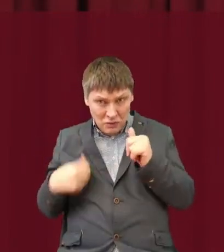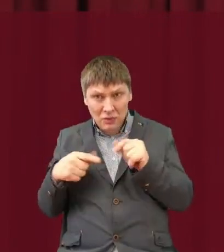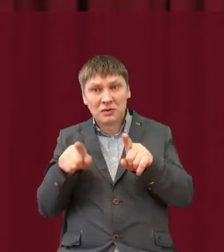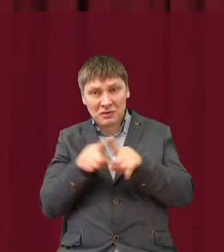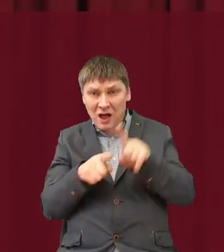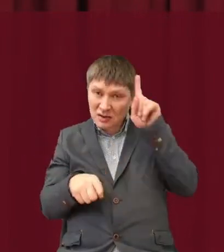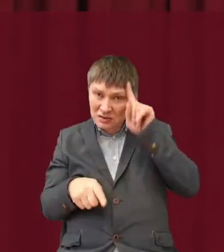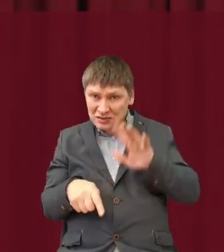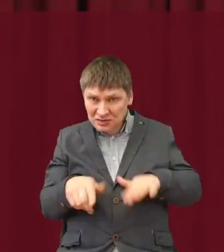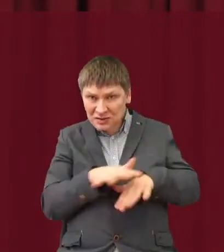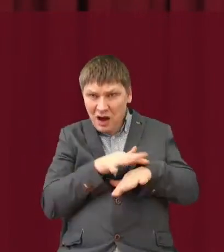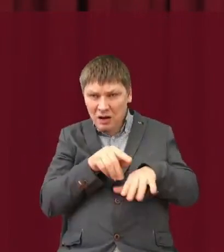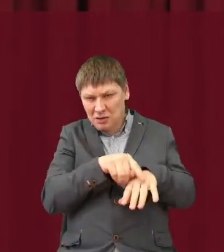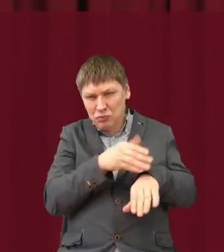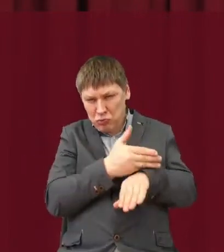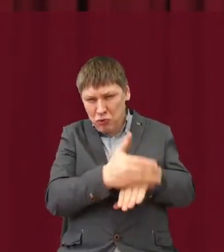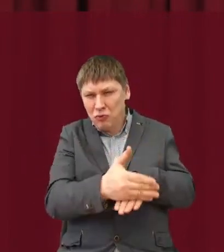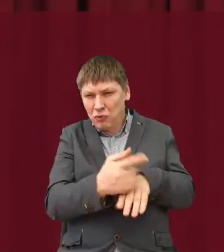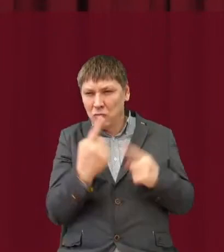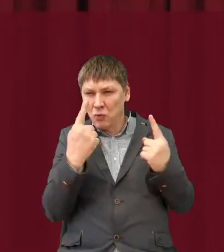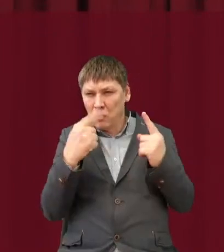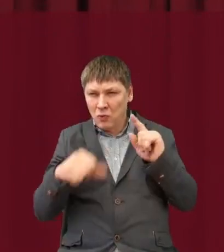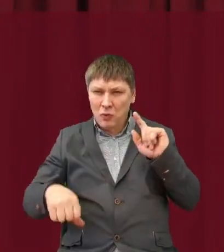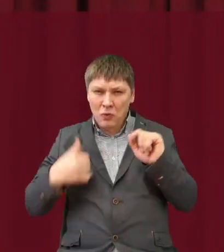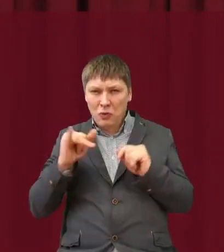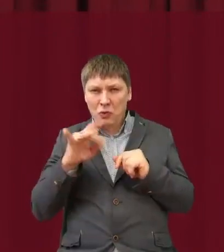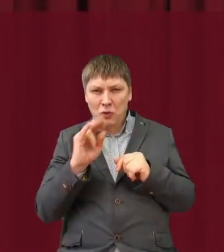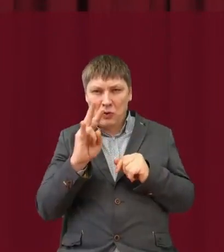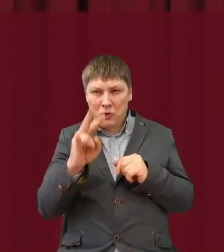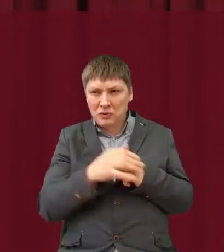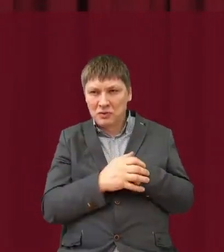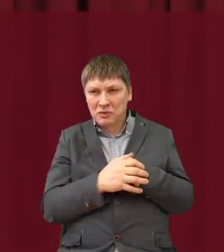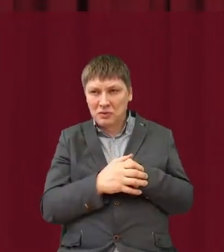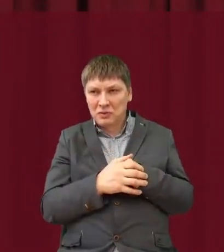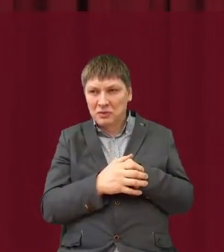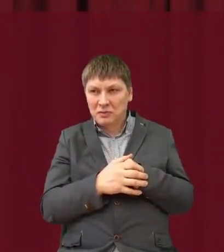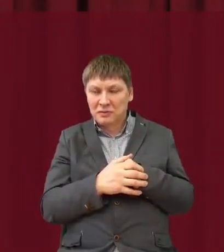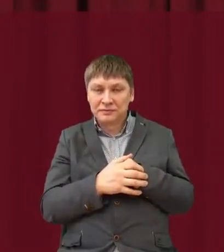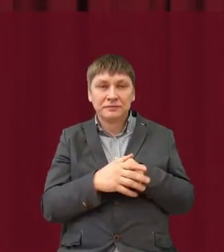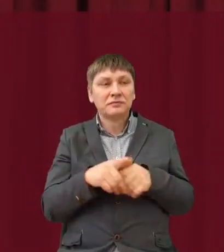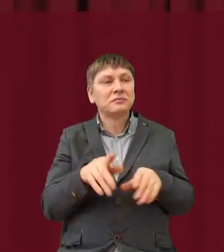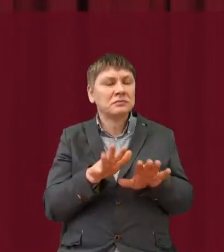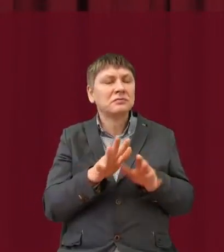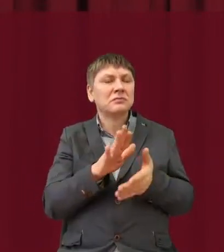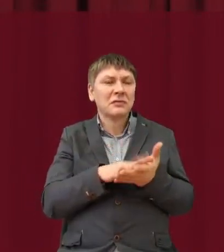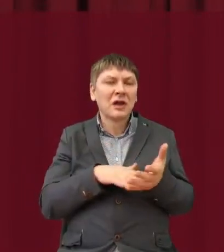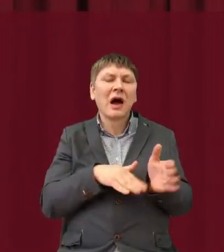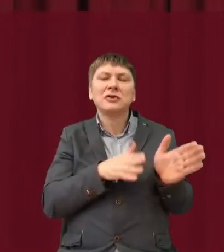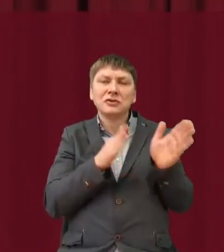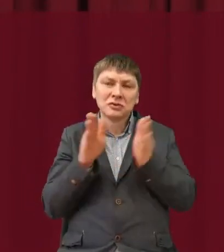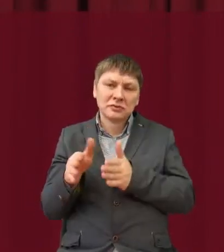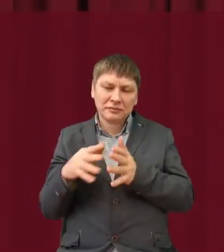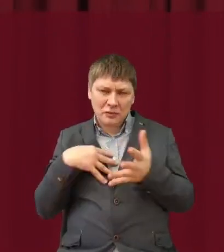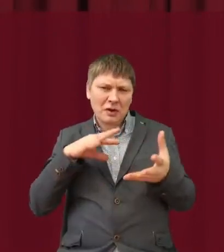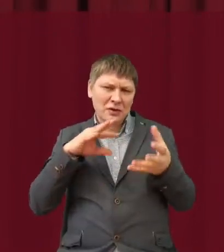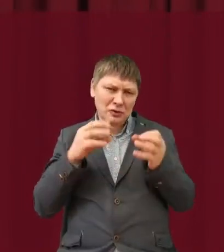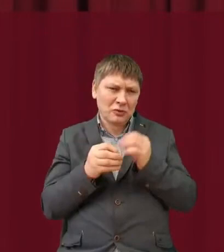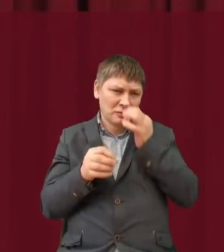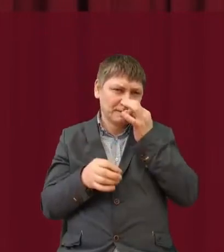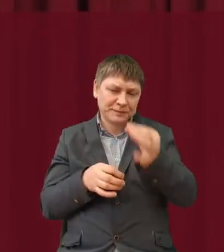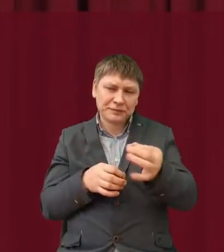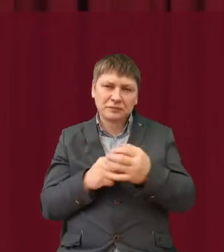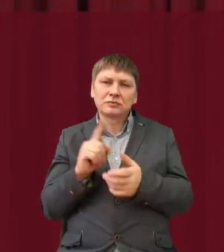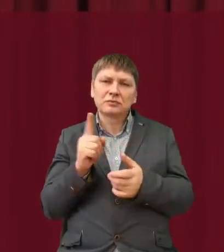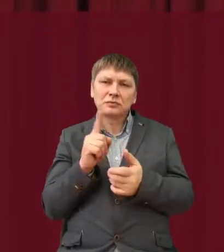Израиль понес этот огромный урон заканчивая хотел бы подвести итог и наверное